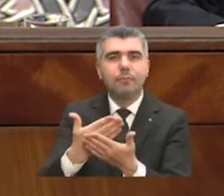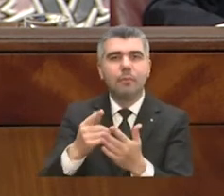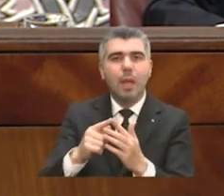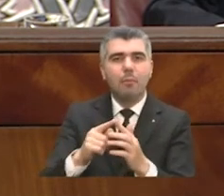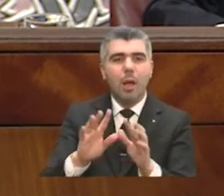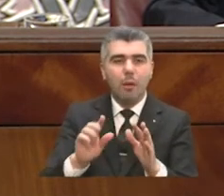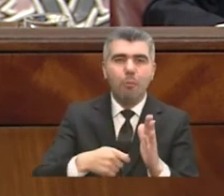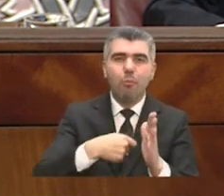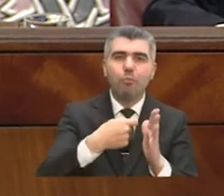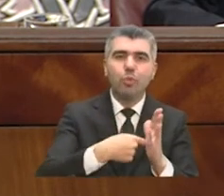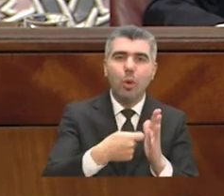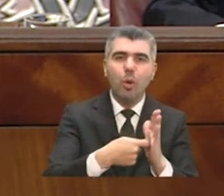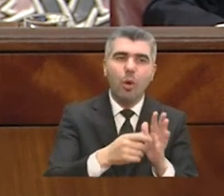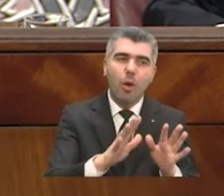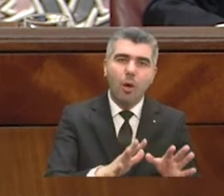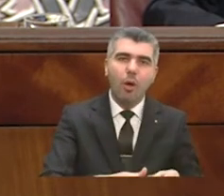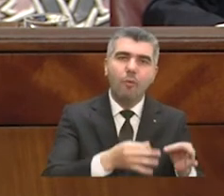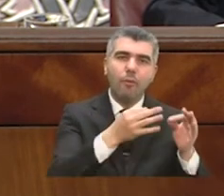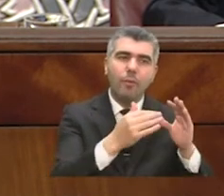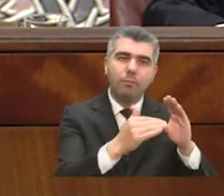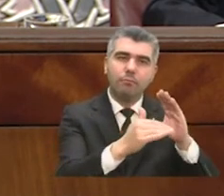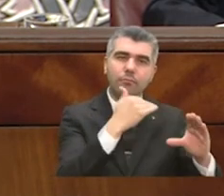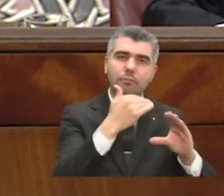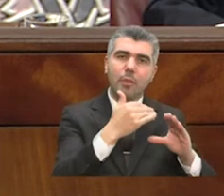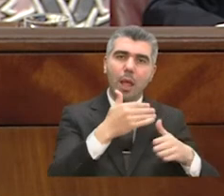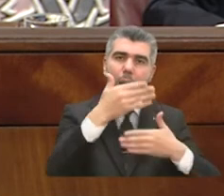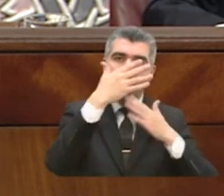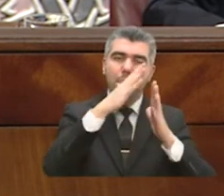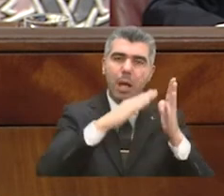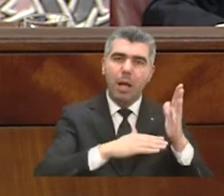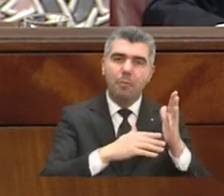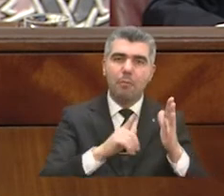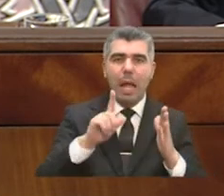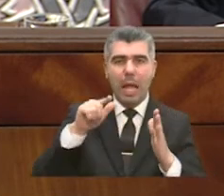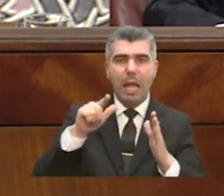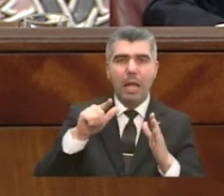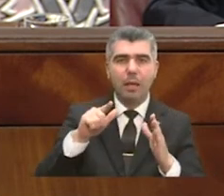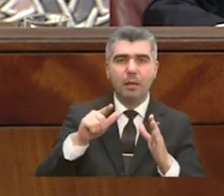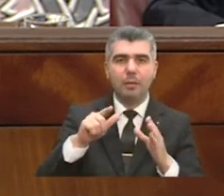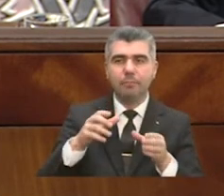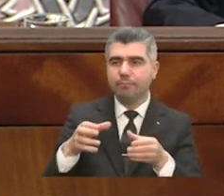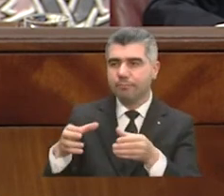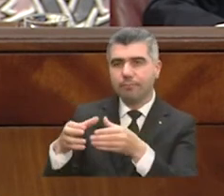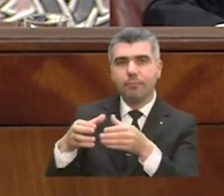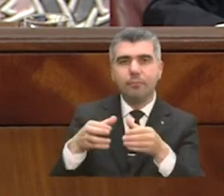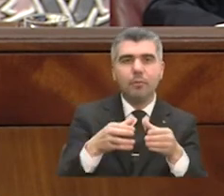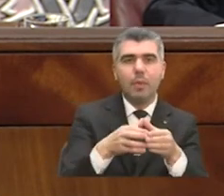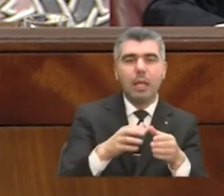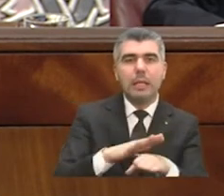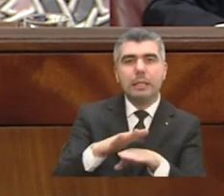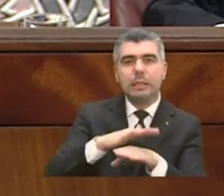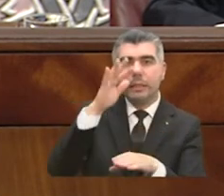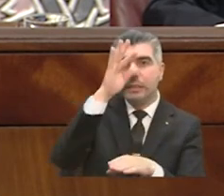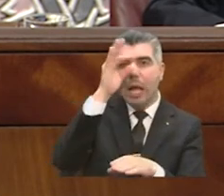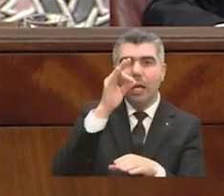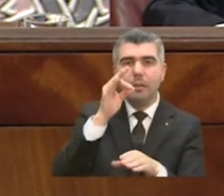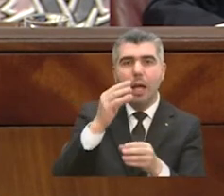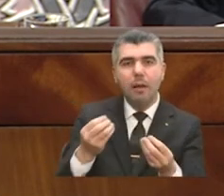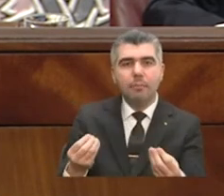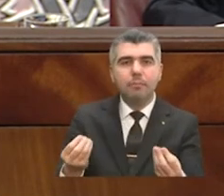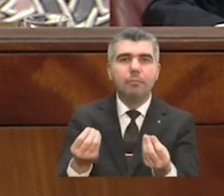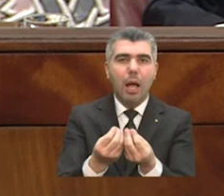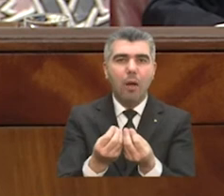et lors des négociations de cette décision prise par certains